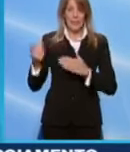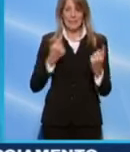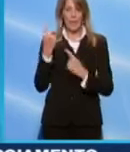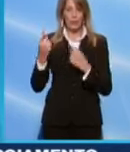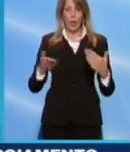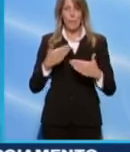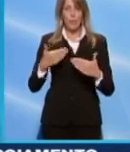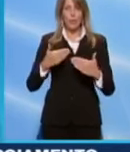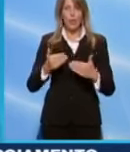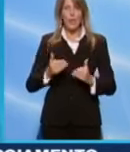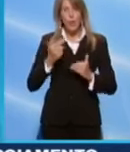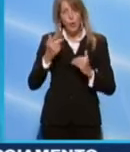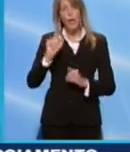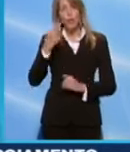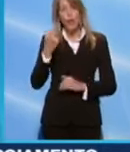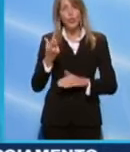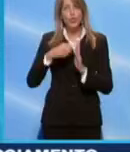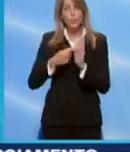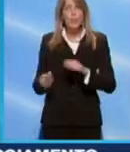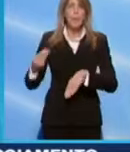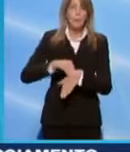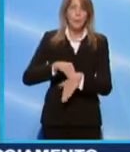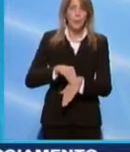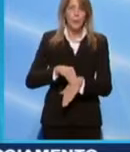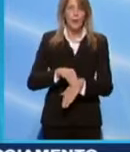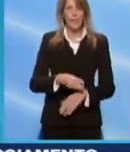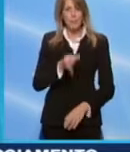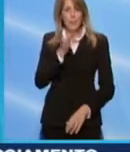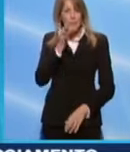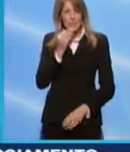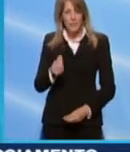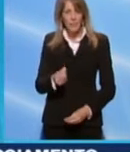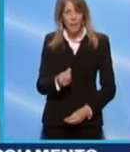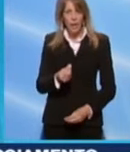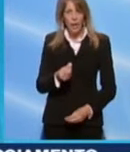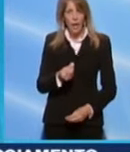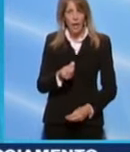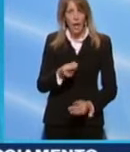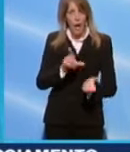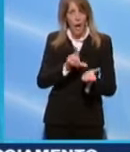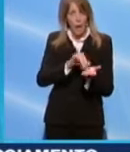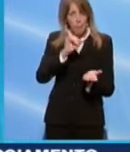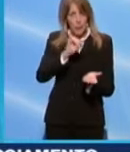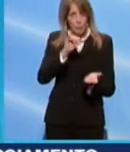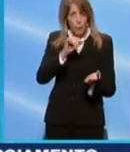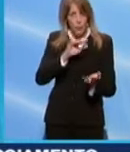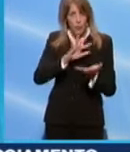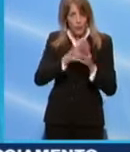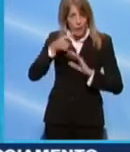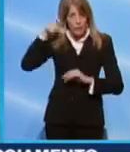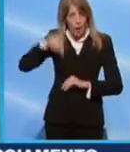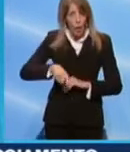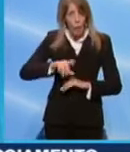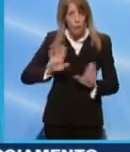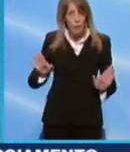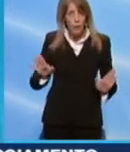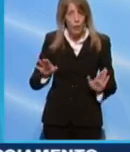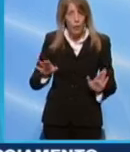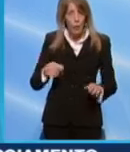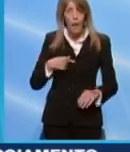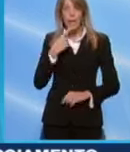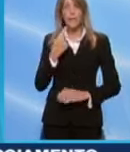peraltro avete appena prorogato. Questo cosa vuol dire? Che diventerà obbligatoria? Vuol dire che chi